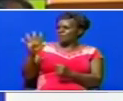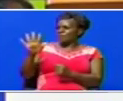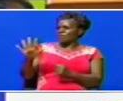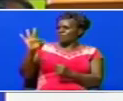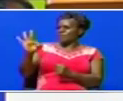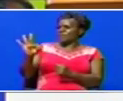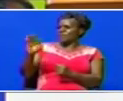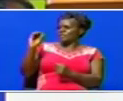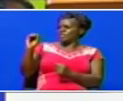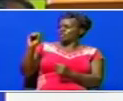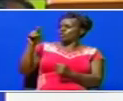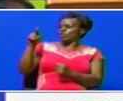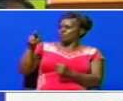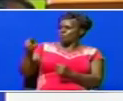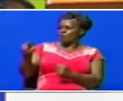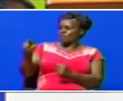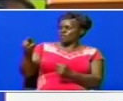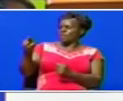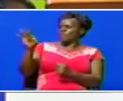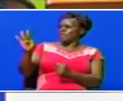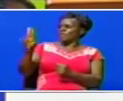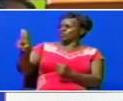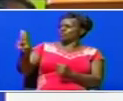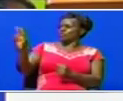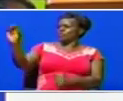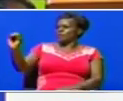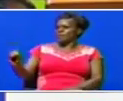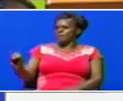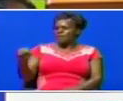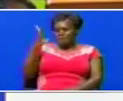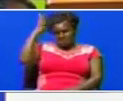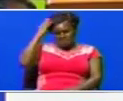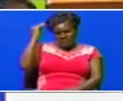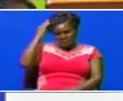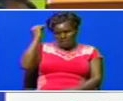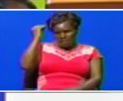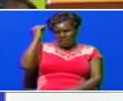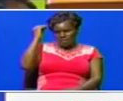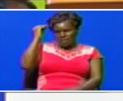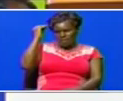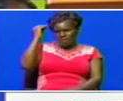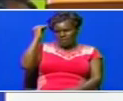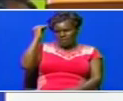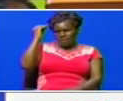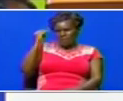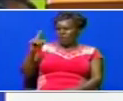353, that's 0.32%. Mohammed Dida,